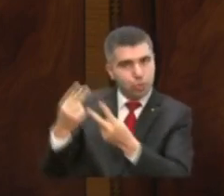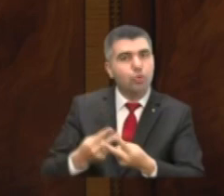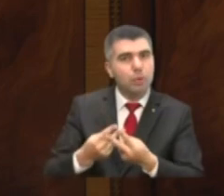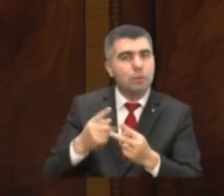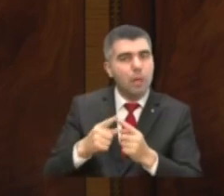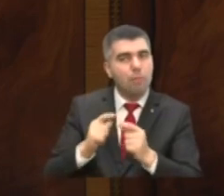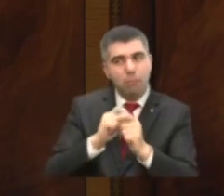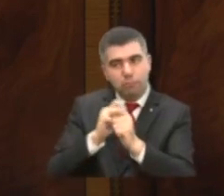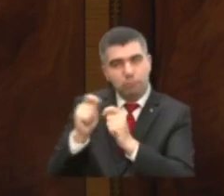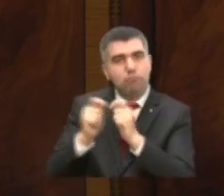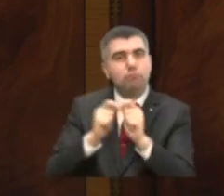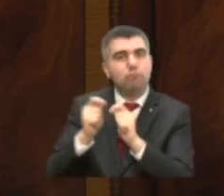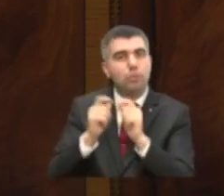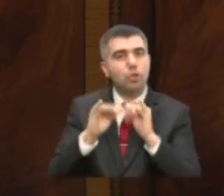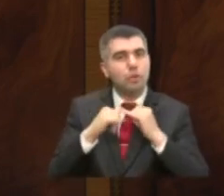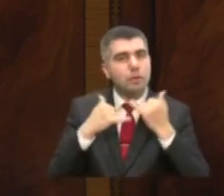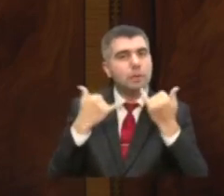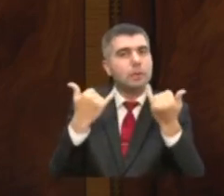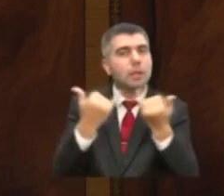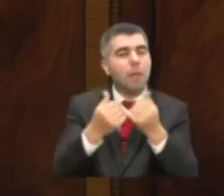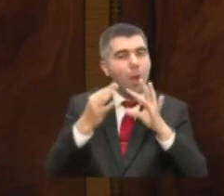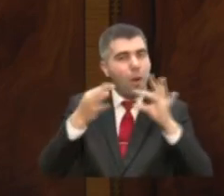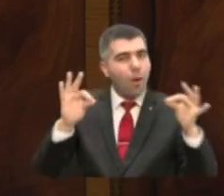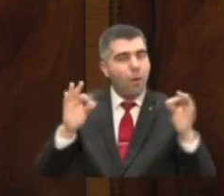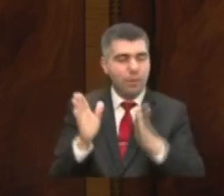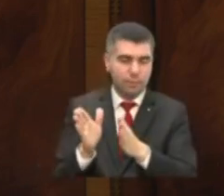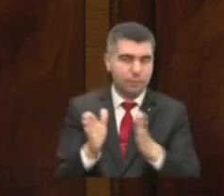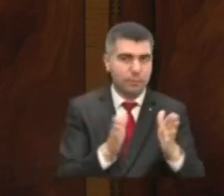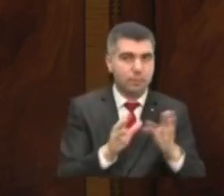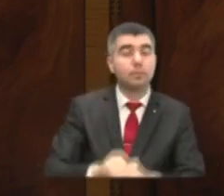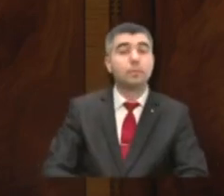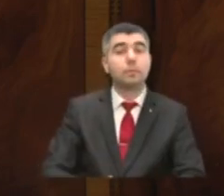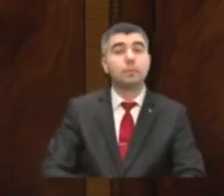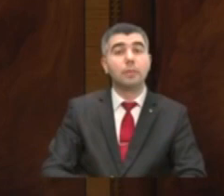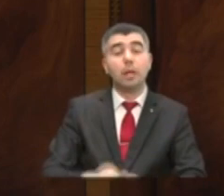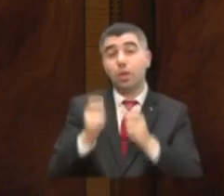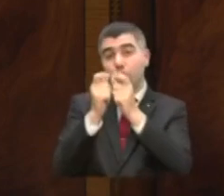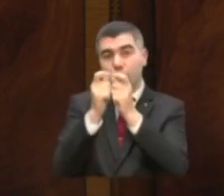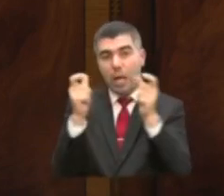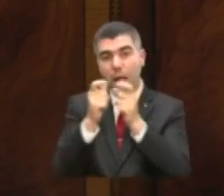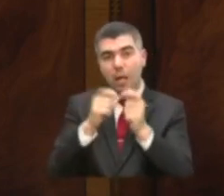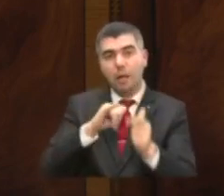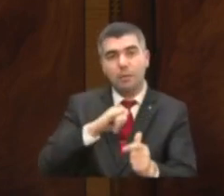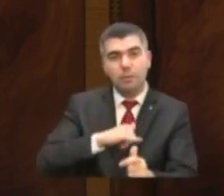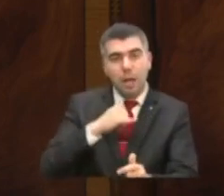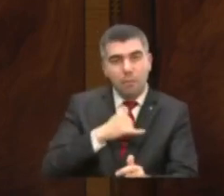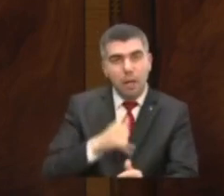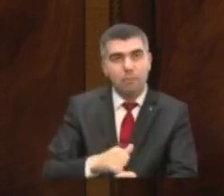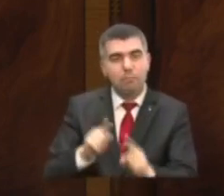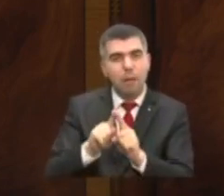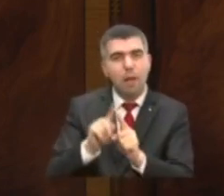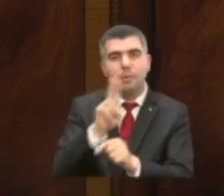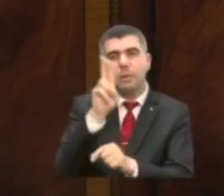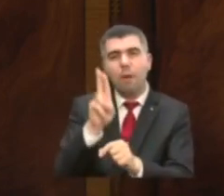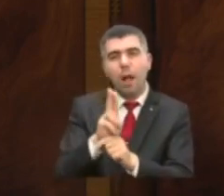لأعطي مزيد من التفاصيل في هذه المسألة. المقاول الذاتي، أريد أن أقول بأن المقاول الذاتي، سأل أحد